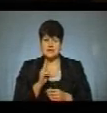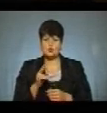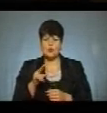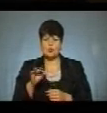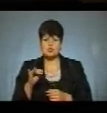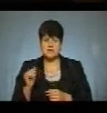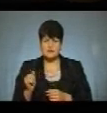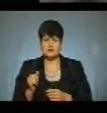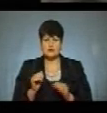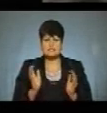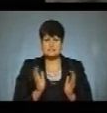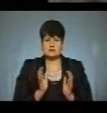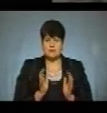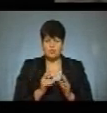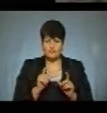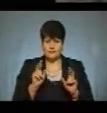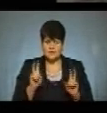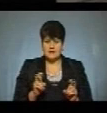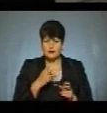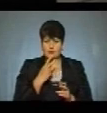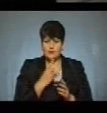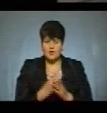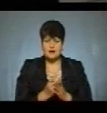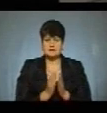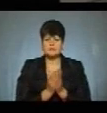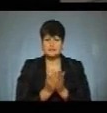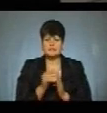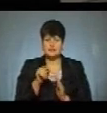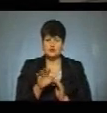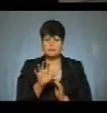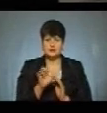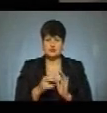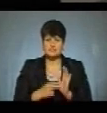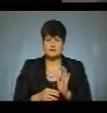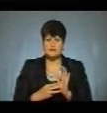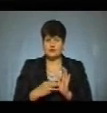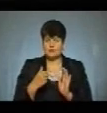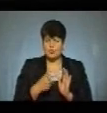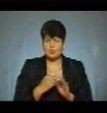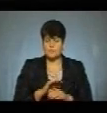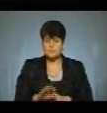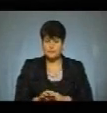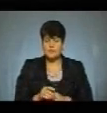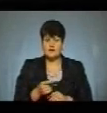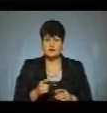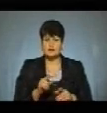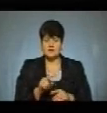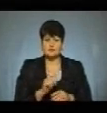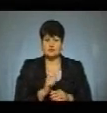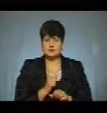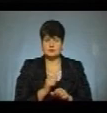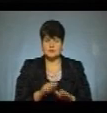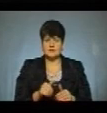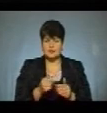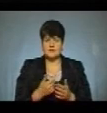заповідника Володимир Собчук показує видання «Кременецька земська книга 1578 року». Каже, видали її цьогоріч